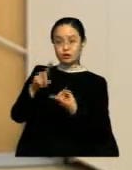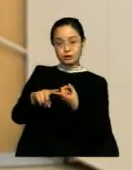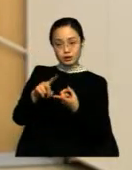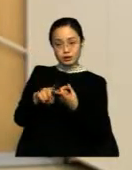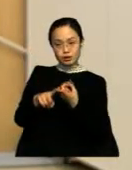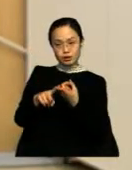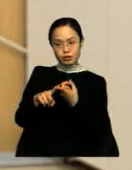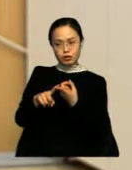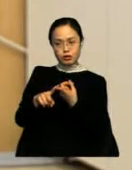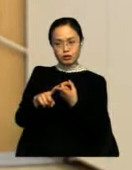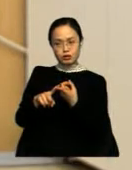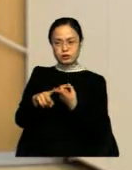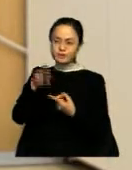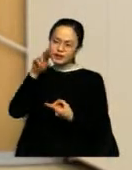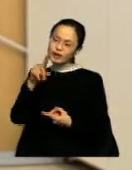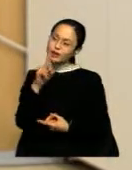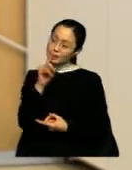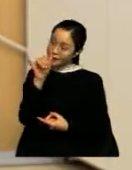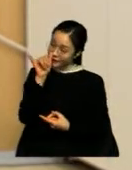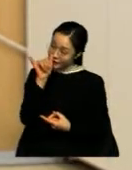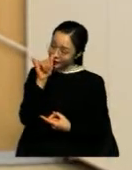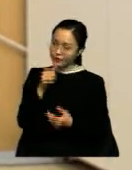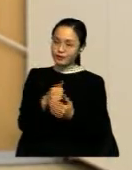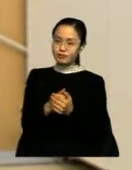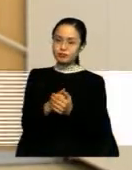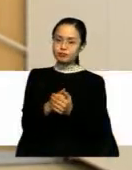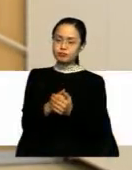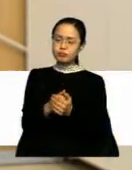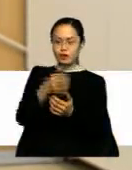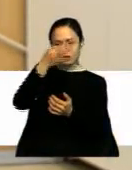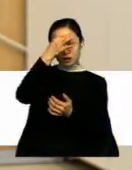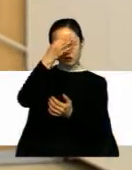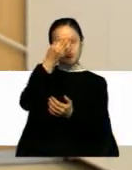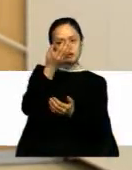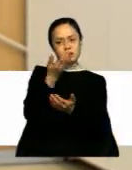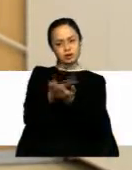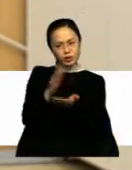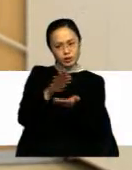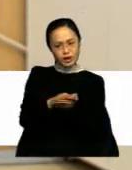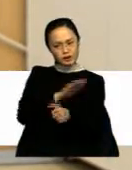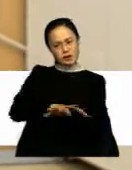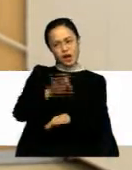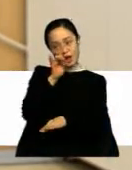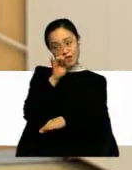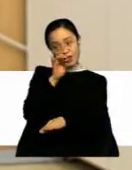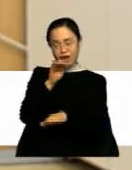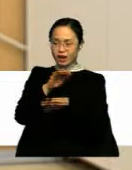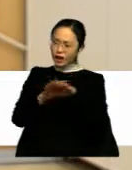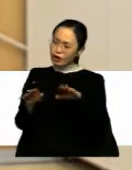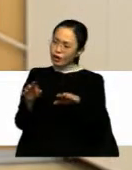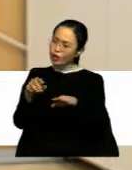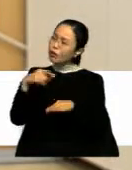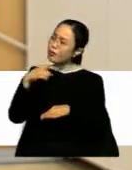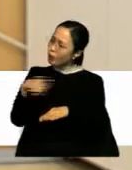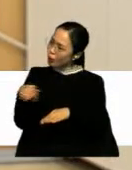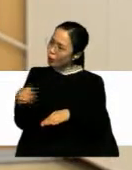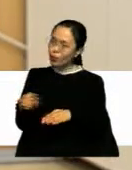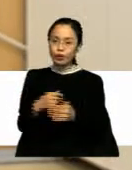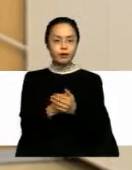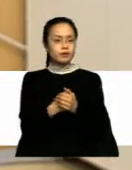지적을 하셨는데 어 기능 1000원이 이렇게 잘 안 되고 있는 이유 또 대책은 뭐라고 보십니까